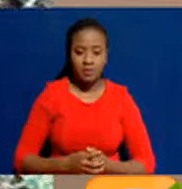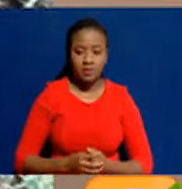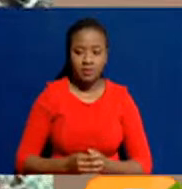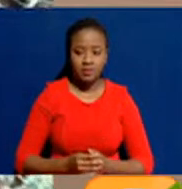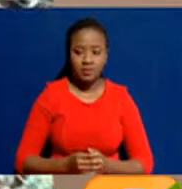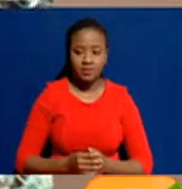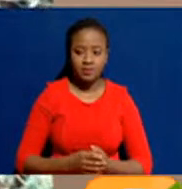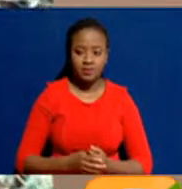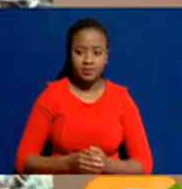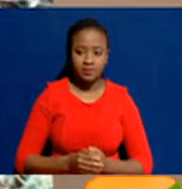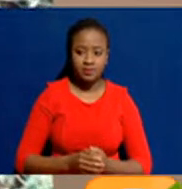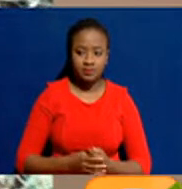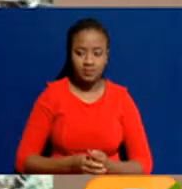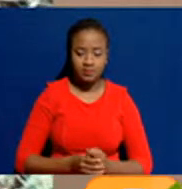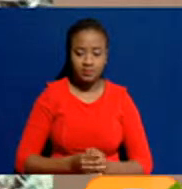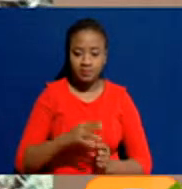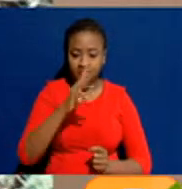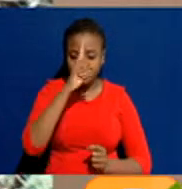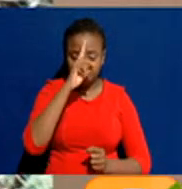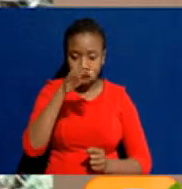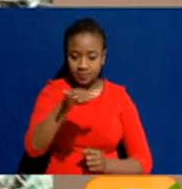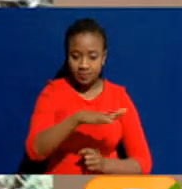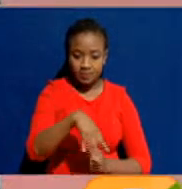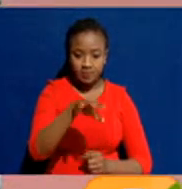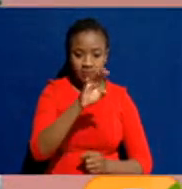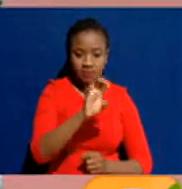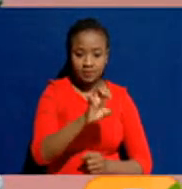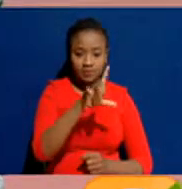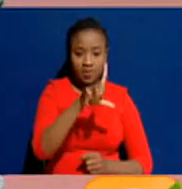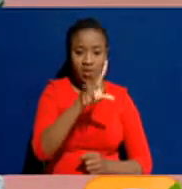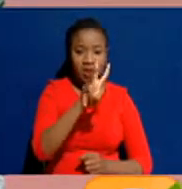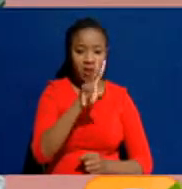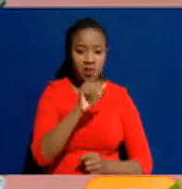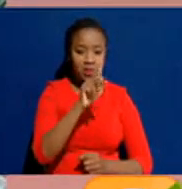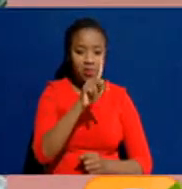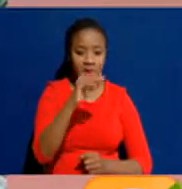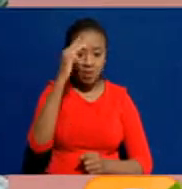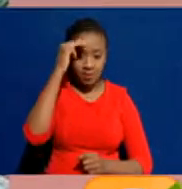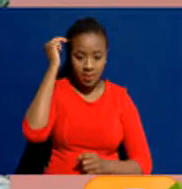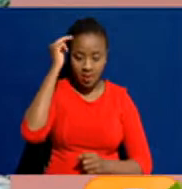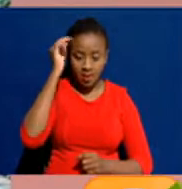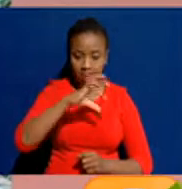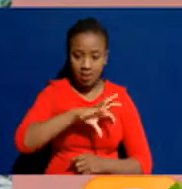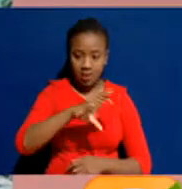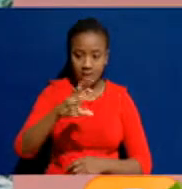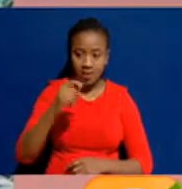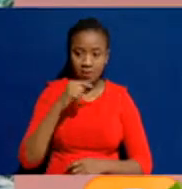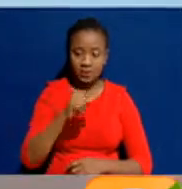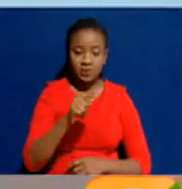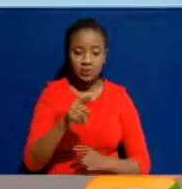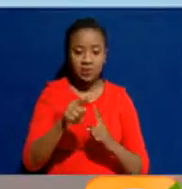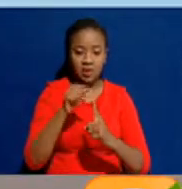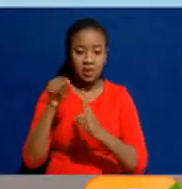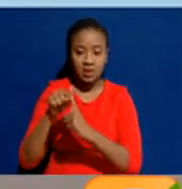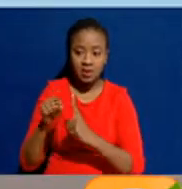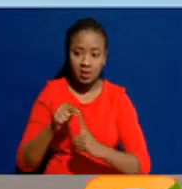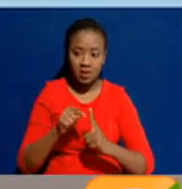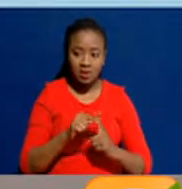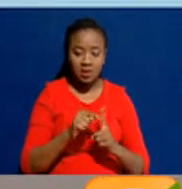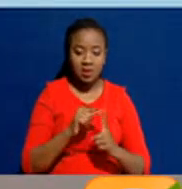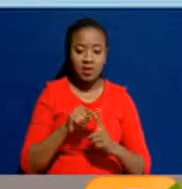Maafisa wa usalama katika eneo la Elwak kaunti ya Mandera wameripoti kuwaua wanamgambo 23 wa